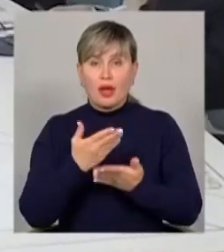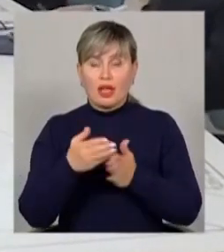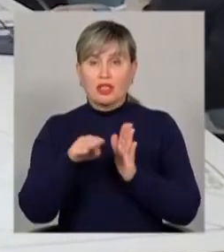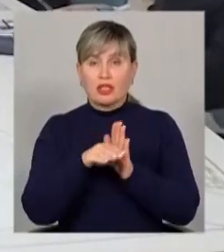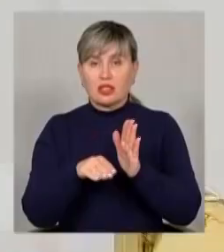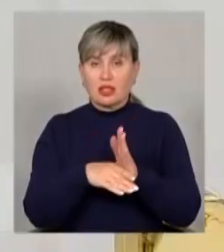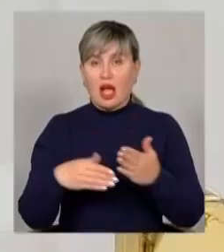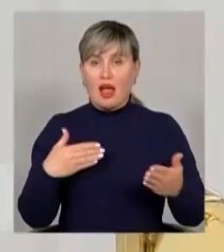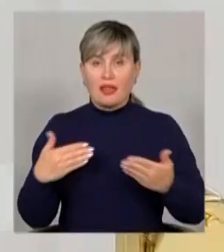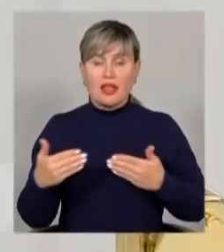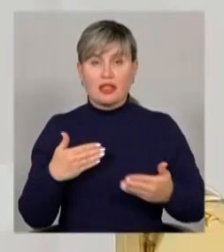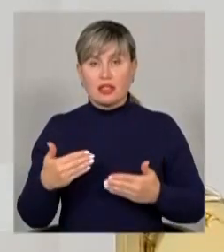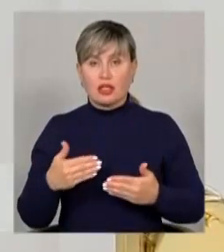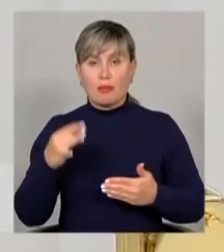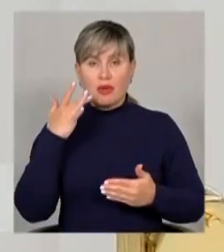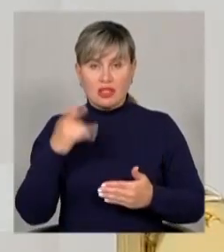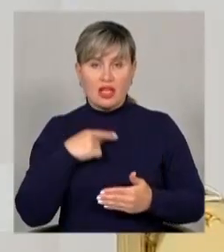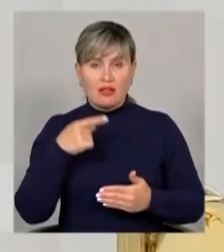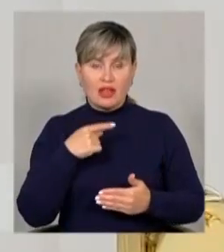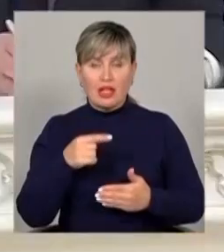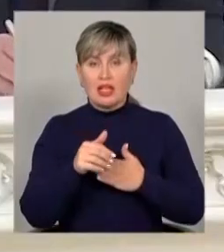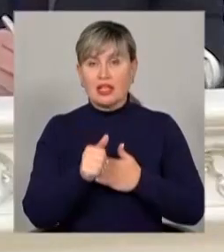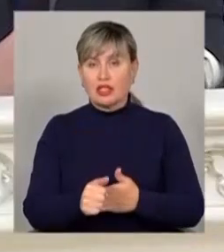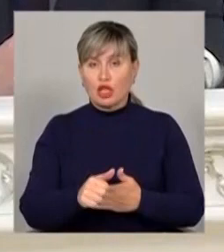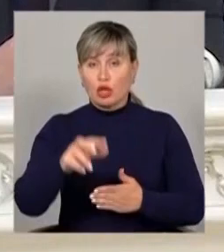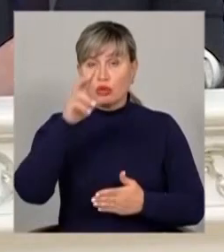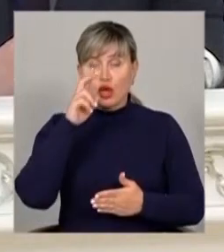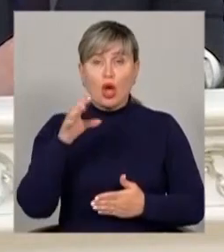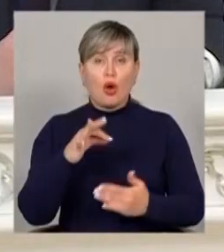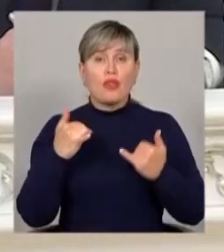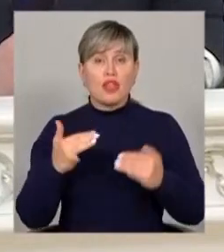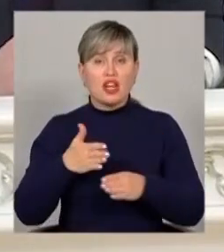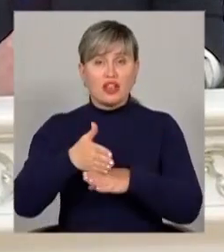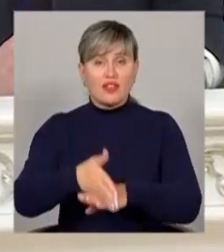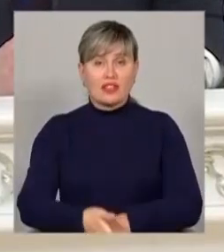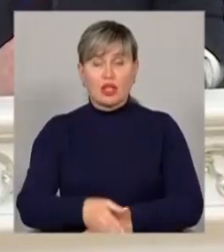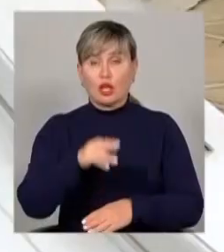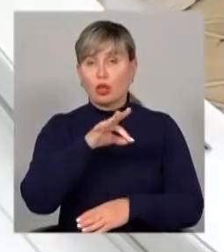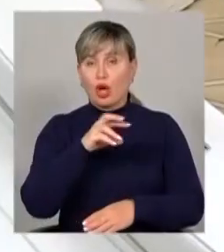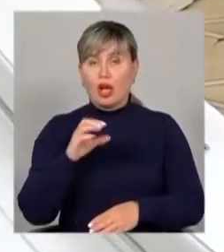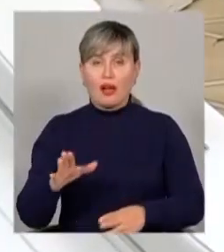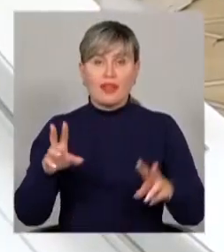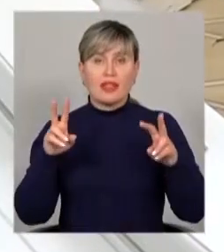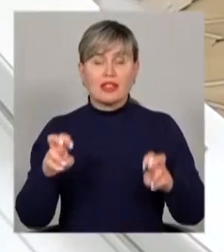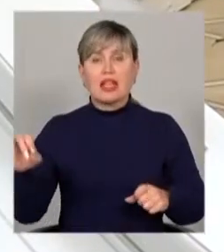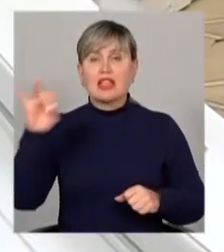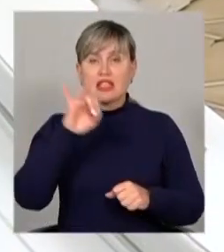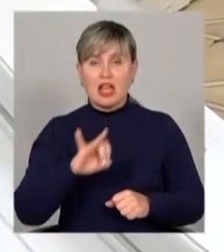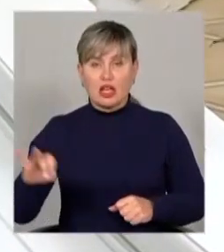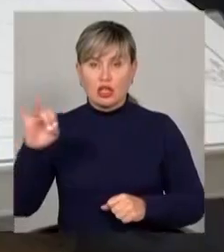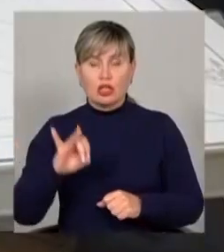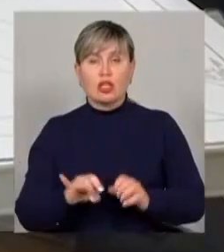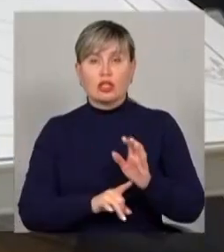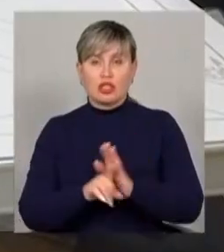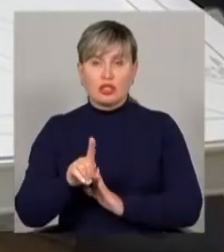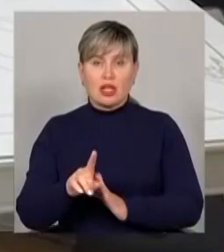стратегических отношений, не раз подчеркивали лидеры государств. А нынешний визит Эмомали Рахмона Касым-Жомарт Токаев называет историческим. С него